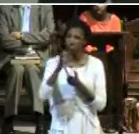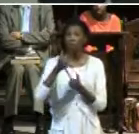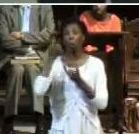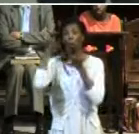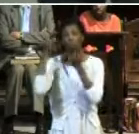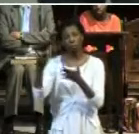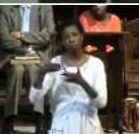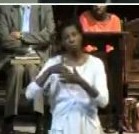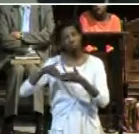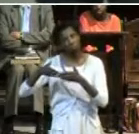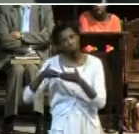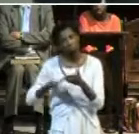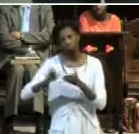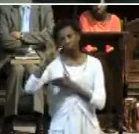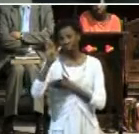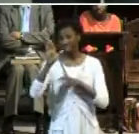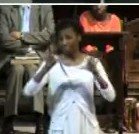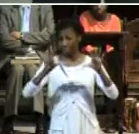7,5% de croissance